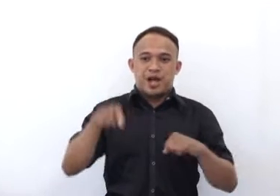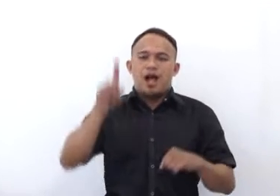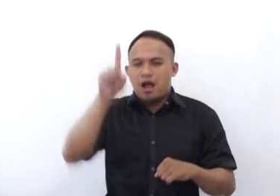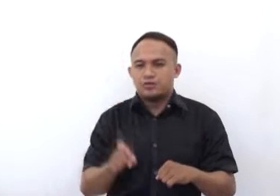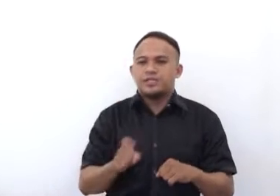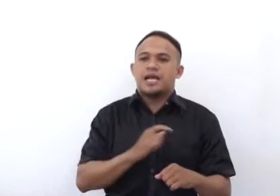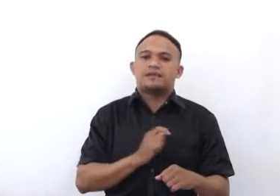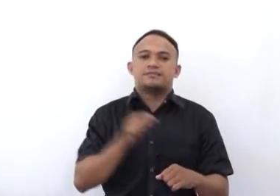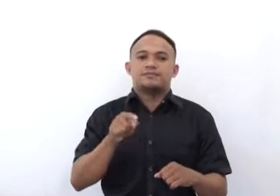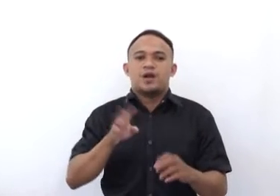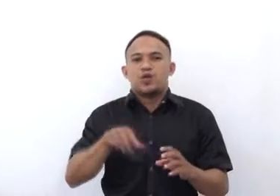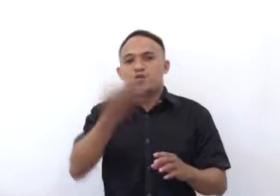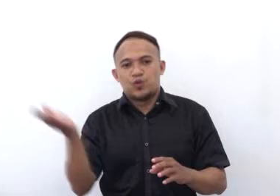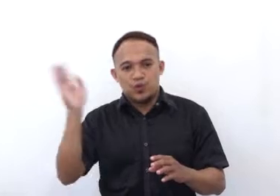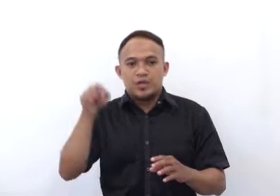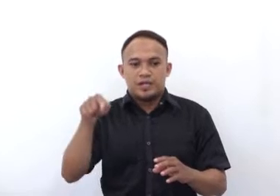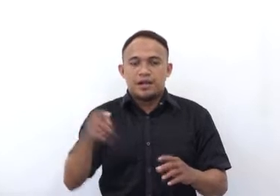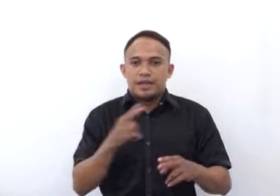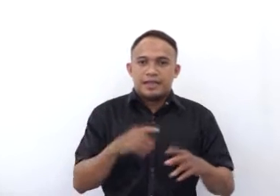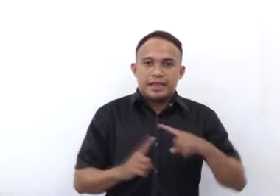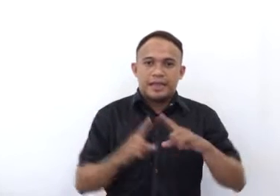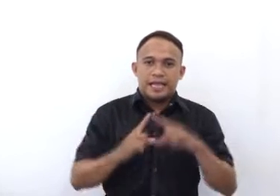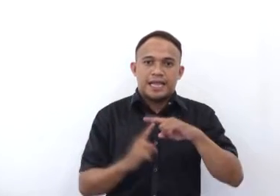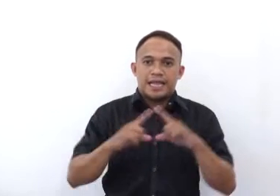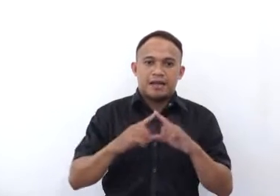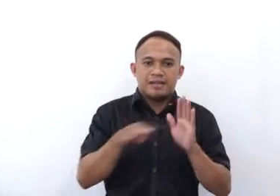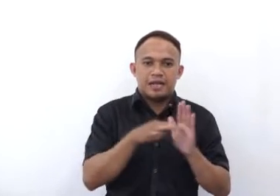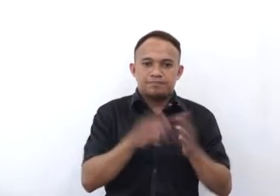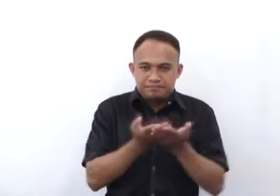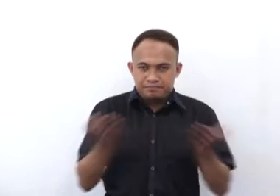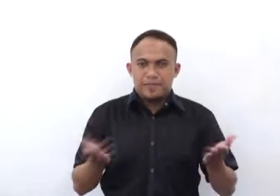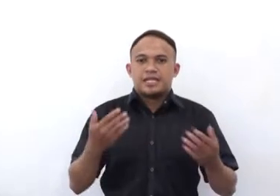hal yang tak diinginkan bersama bagi para atlet.